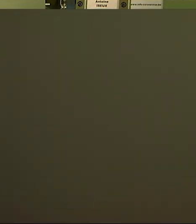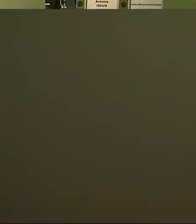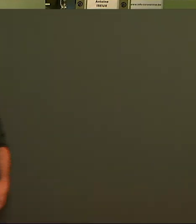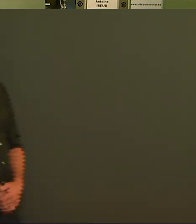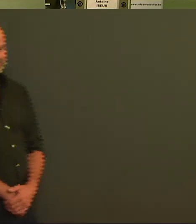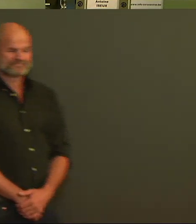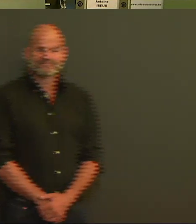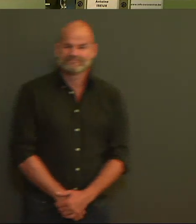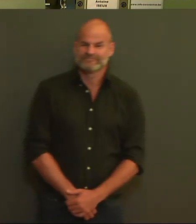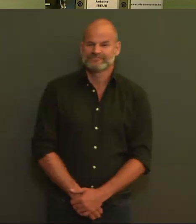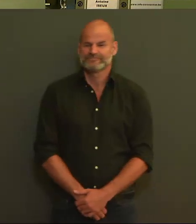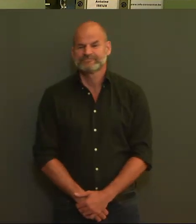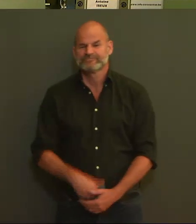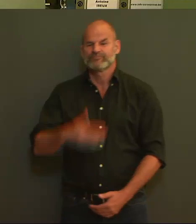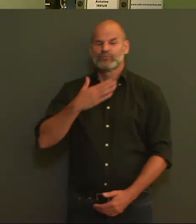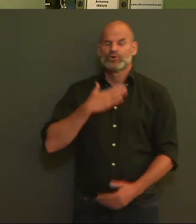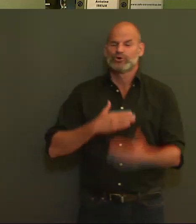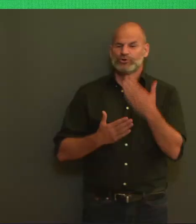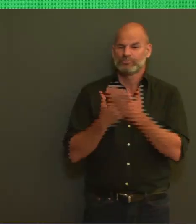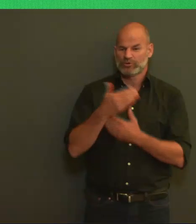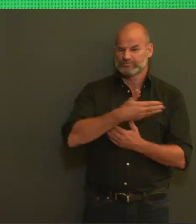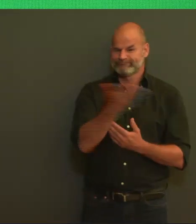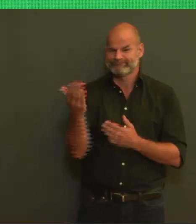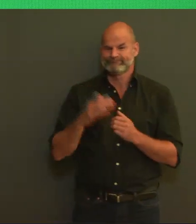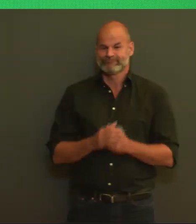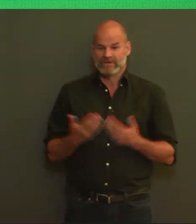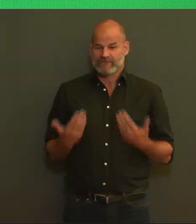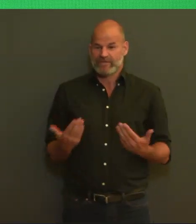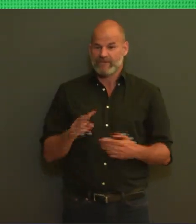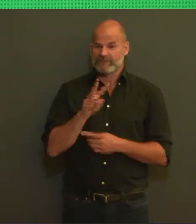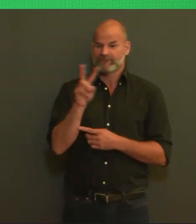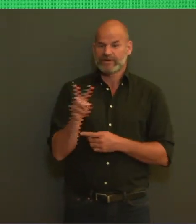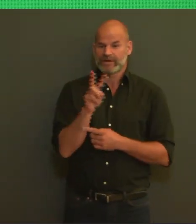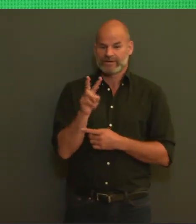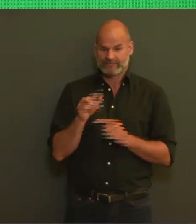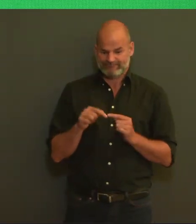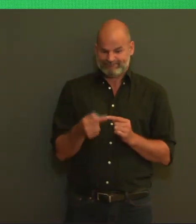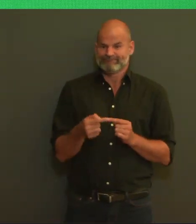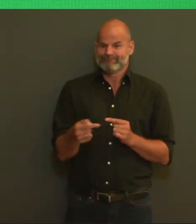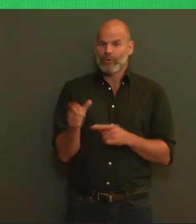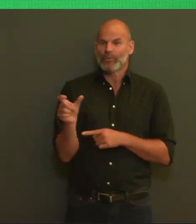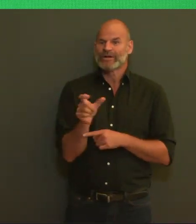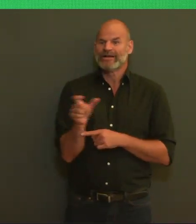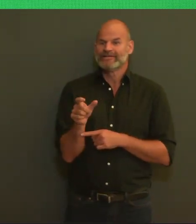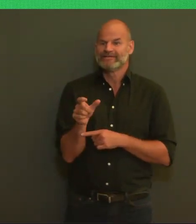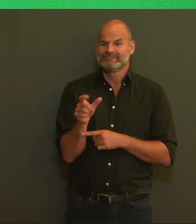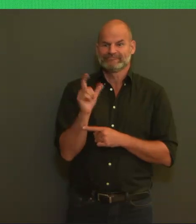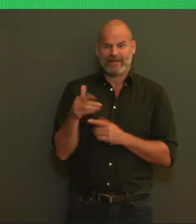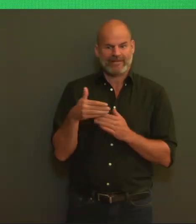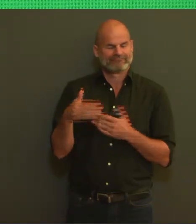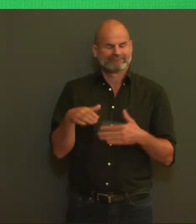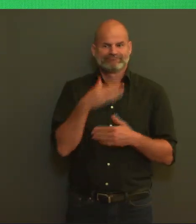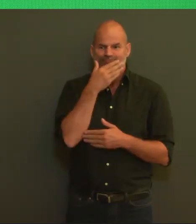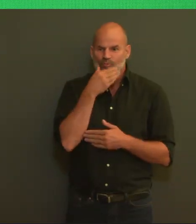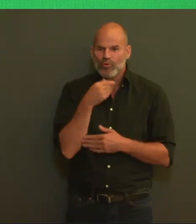Goedemorgen. Het is vrijdag. Straks begint voor de meeste mensen toch het weekend. Het belooft een mooi weekend te worden. Gelukkig kunnen